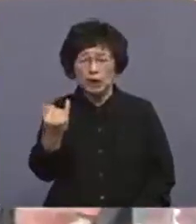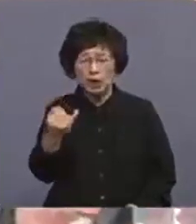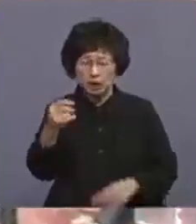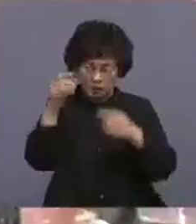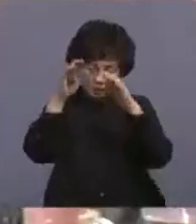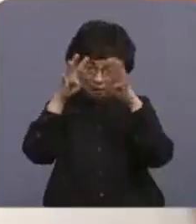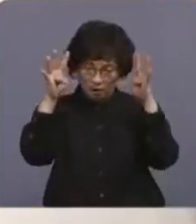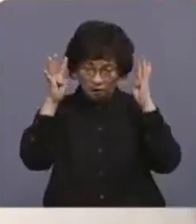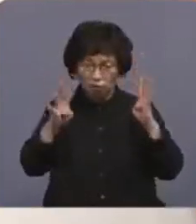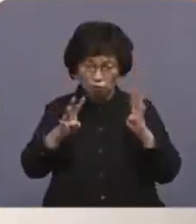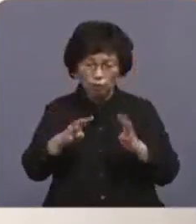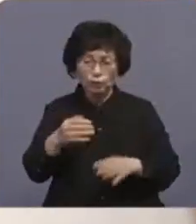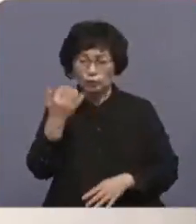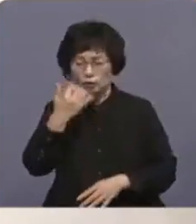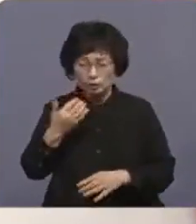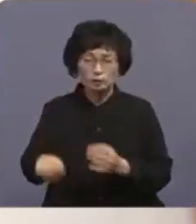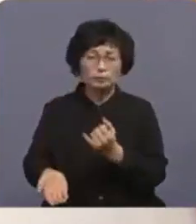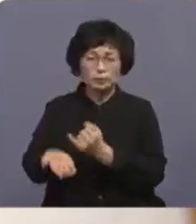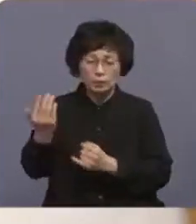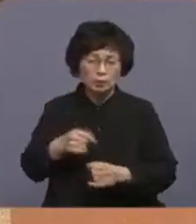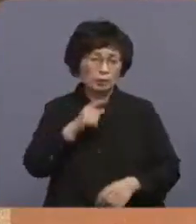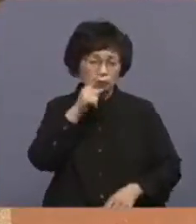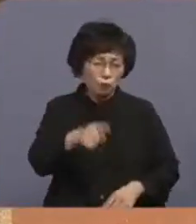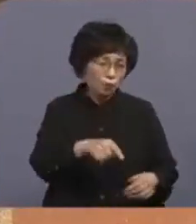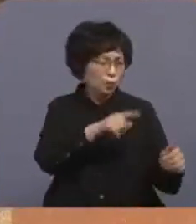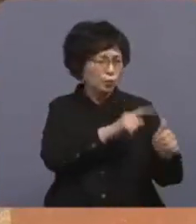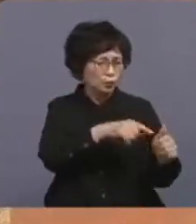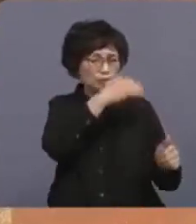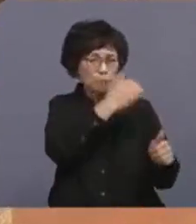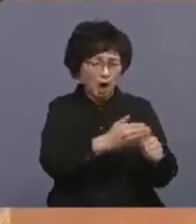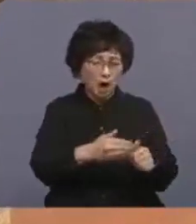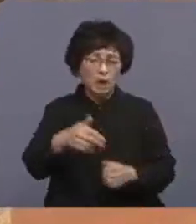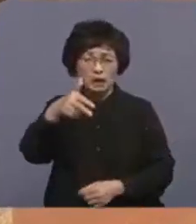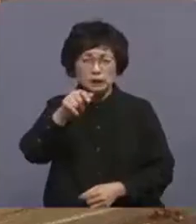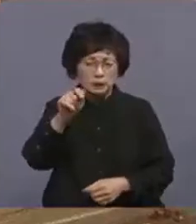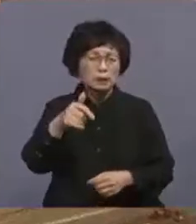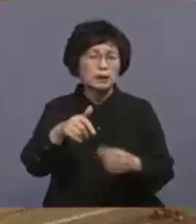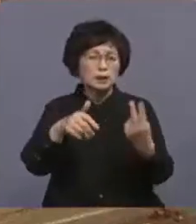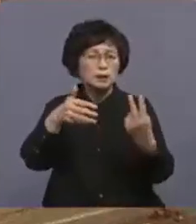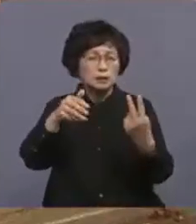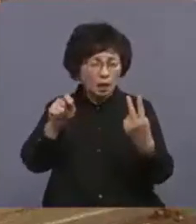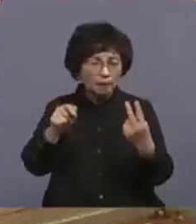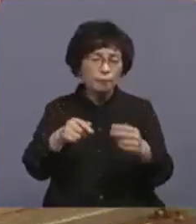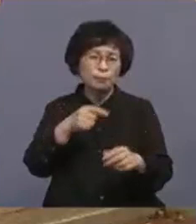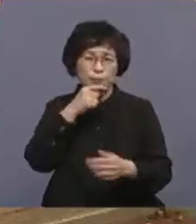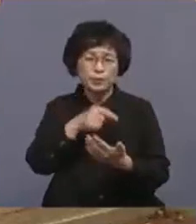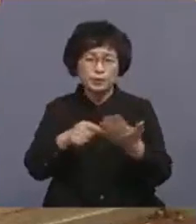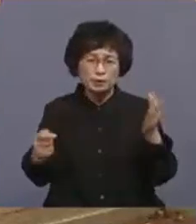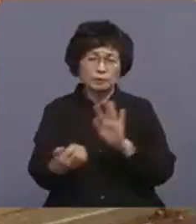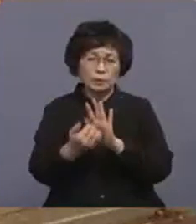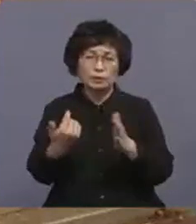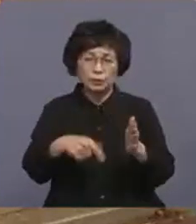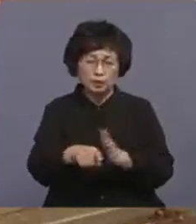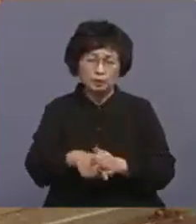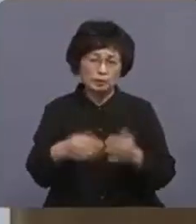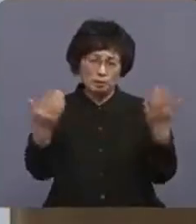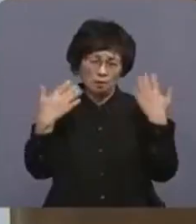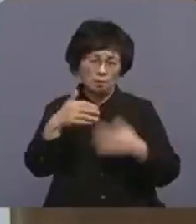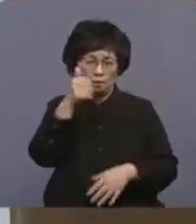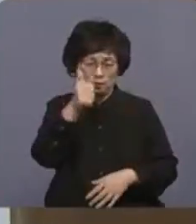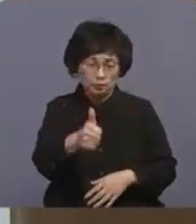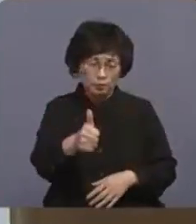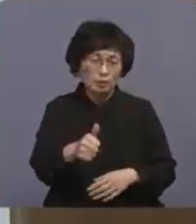받고 가해 교수를 직이 해제한 뒤 피해자의 2차 피해를 우려해 학교가 직접 총장 명의로 경찰의